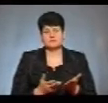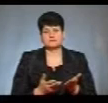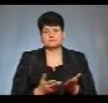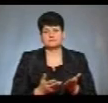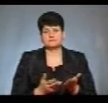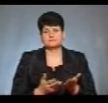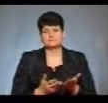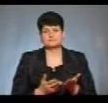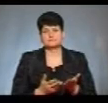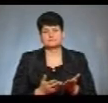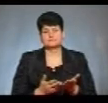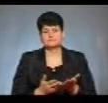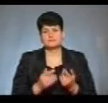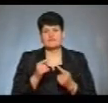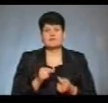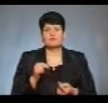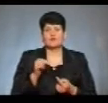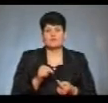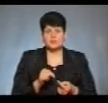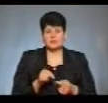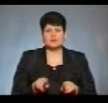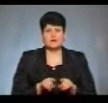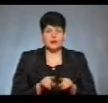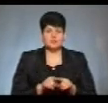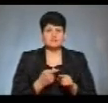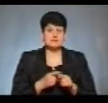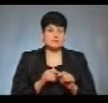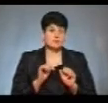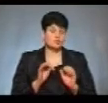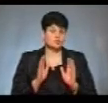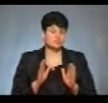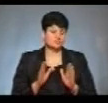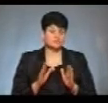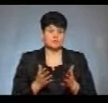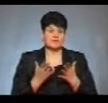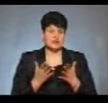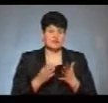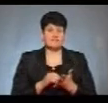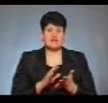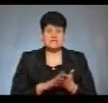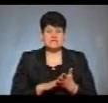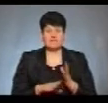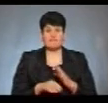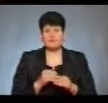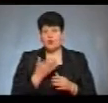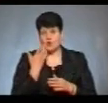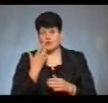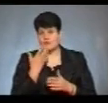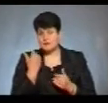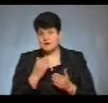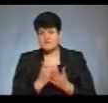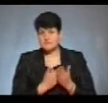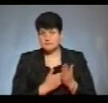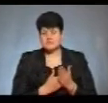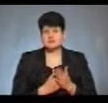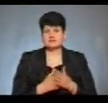От, відповідно, так само це можливо буде з'ясувати в реєстрі виборців. Коли немає в списках, відповідно, ви звертаєтеся в